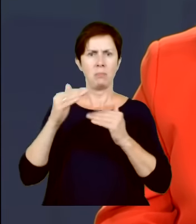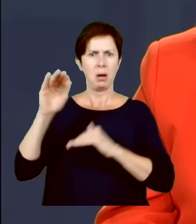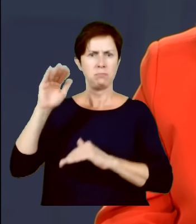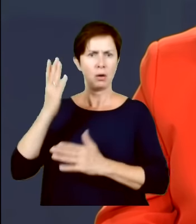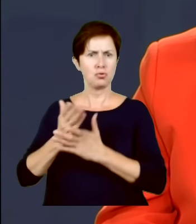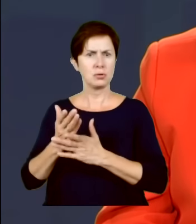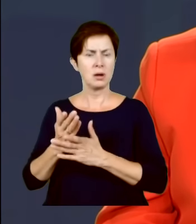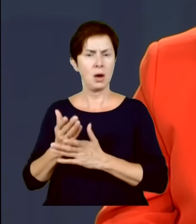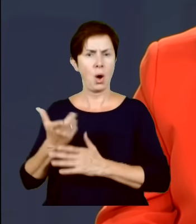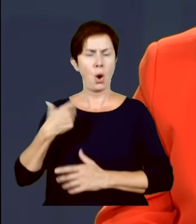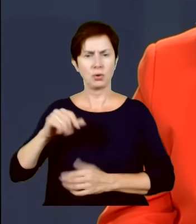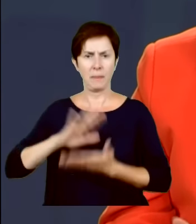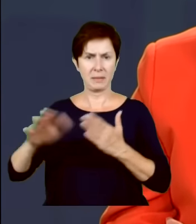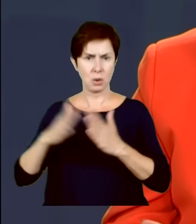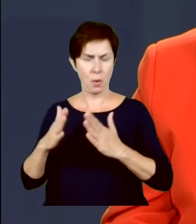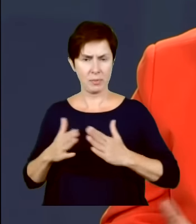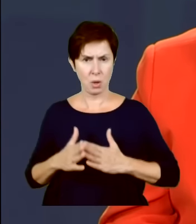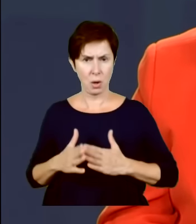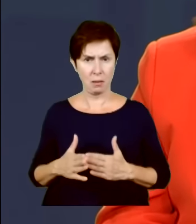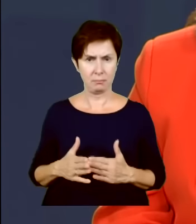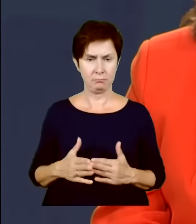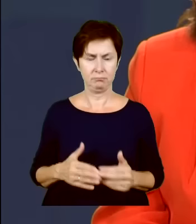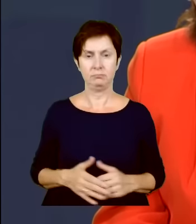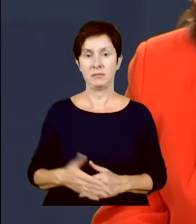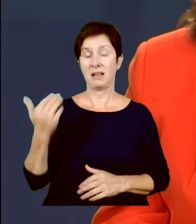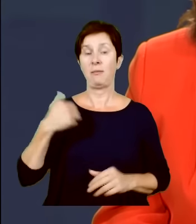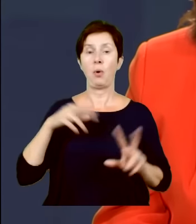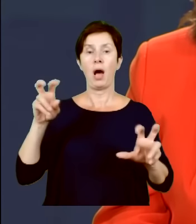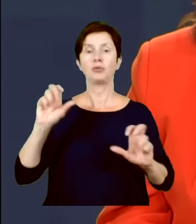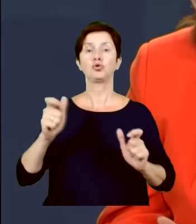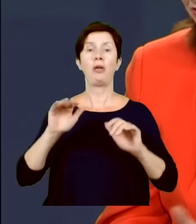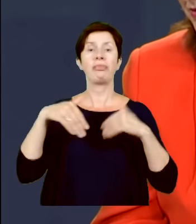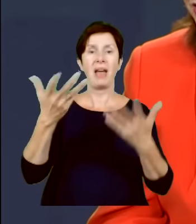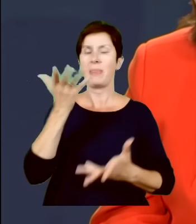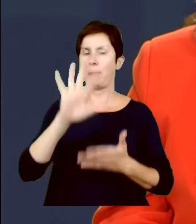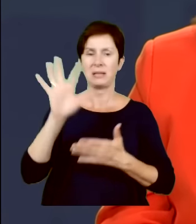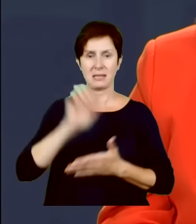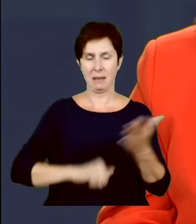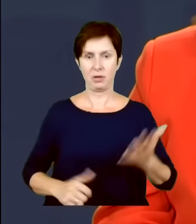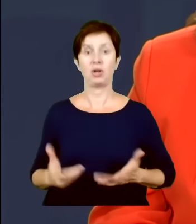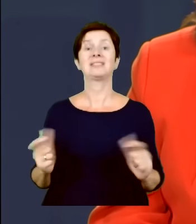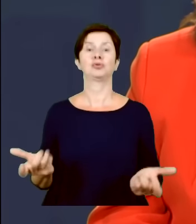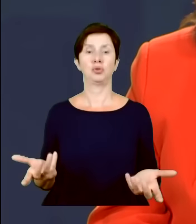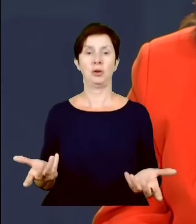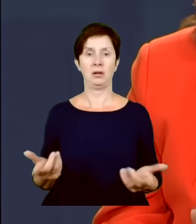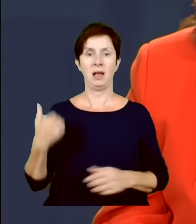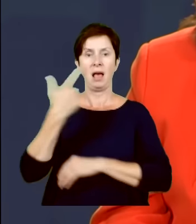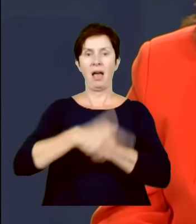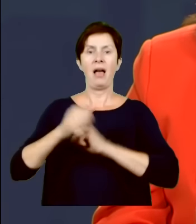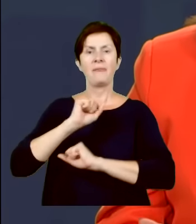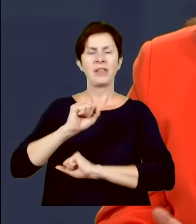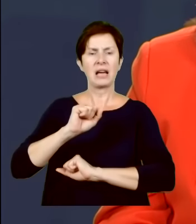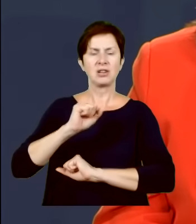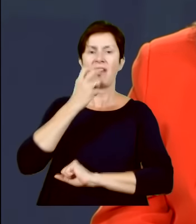Polacy są w coraz trudniejszej sytuacji było hasło że to co dane nie będzie zabrane No i co tarcza Energetyczna